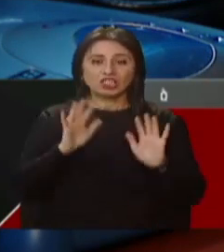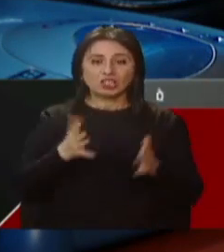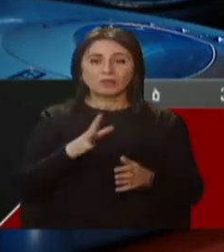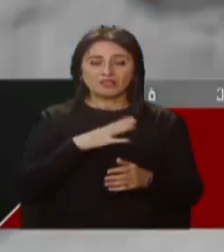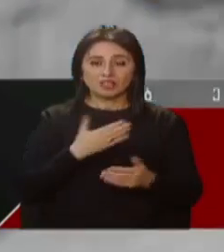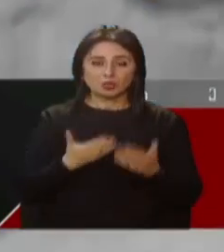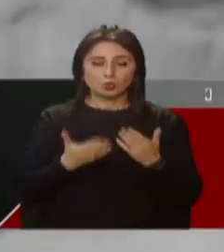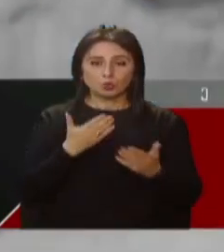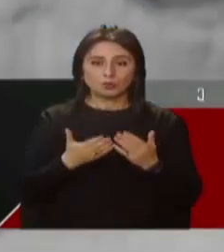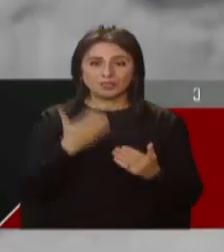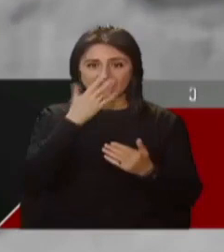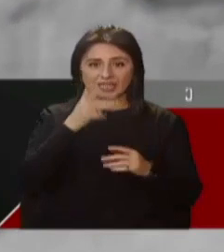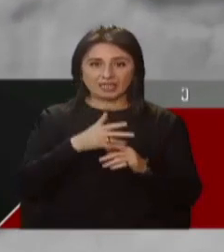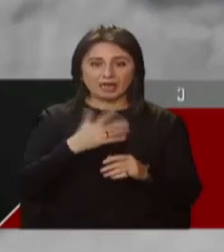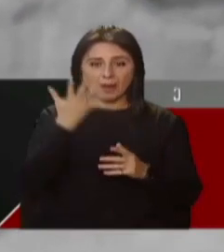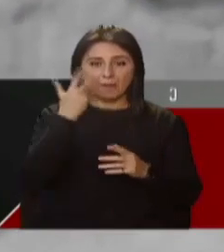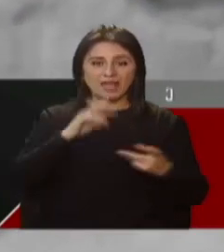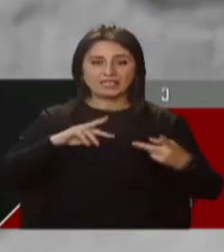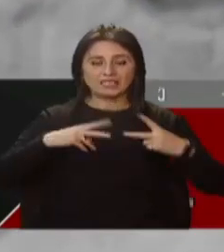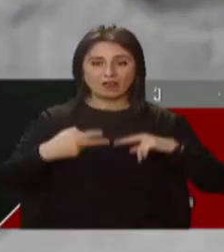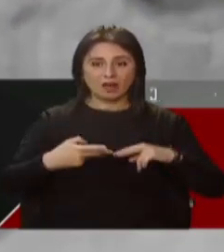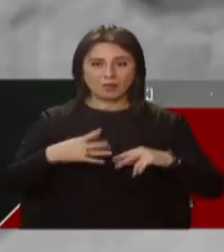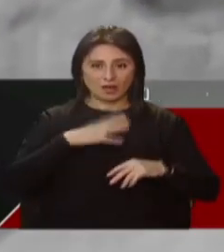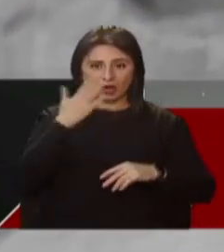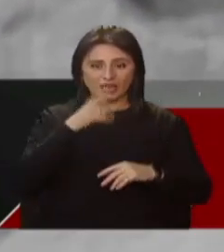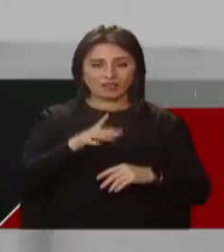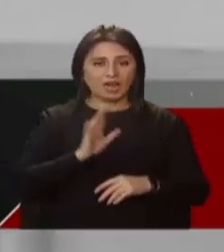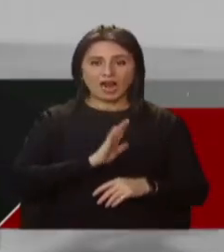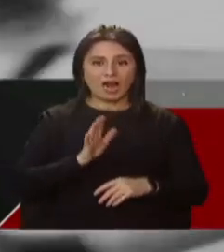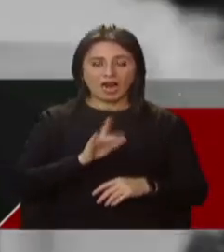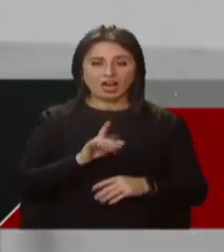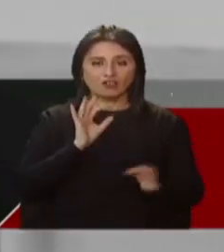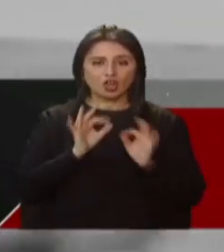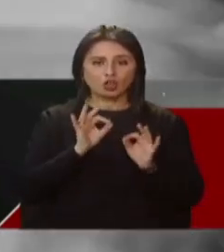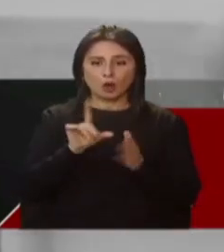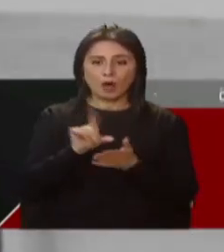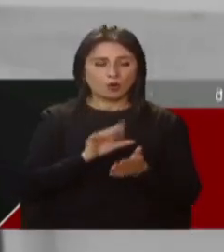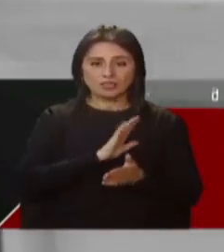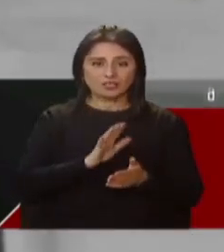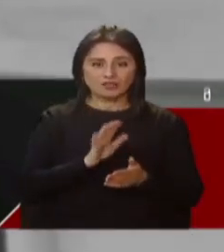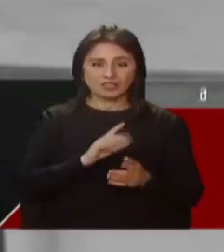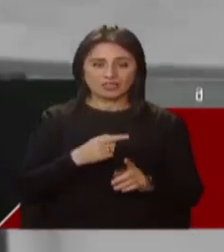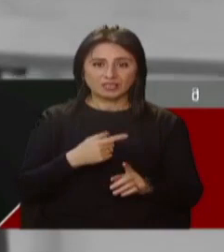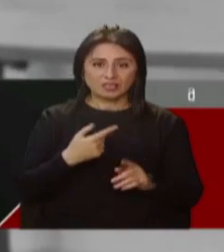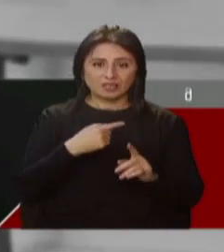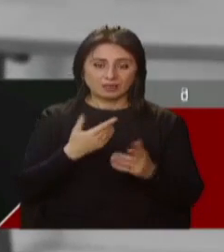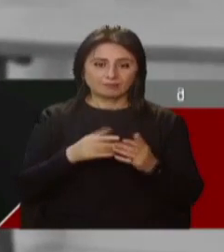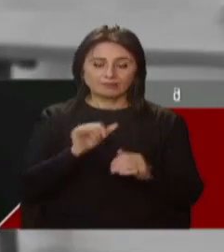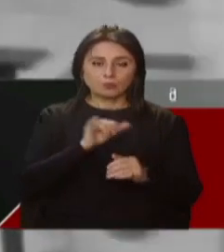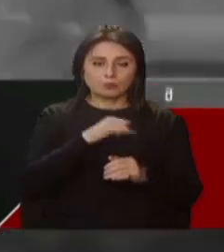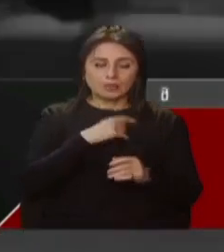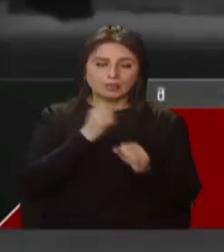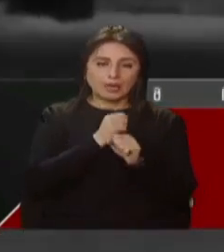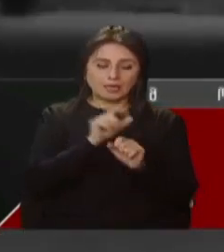იყო, თუნდაც რო ავიღოთ ფილმი ფერიცვალება, არ იყო მისი ნორმალური ასლი, იყო პოზიტიური ასლიდან მოგვიწია